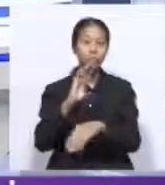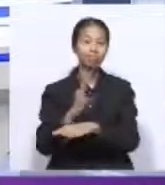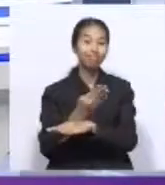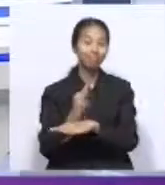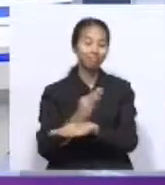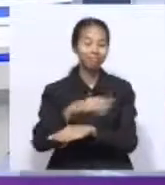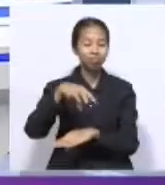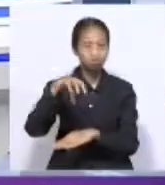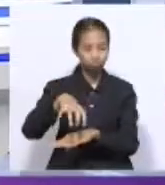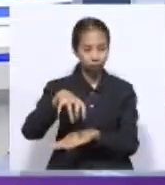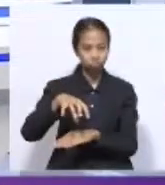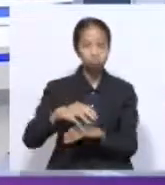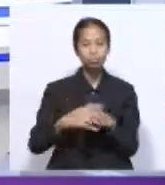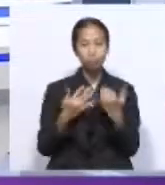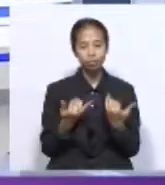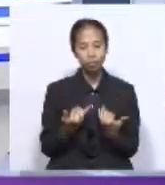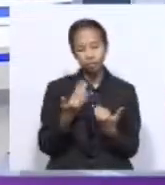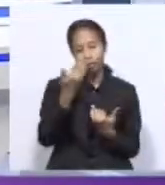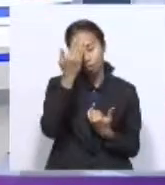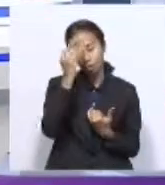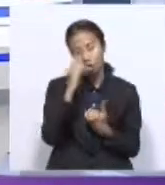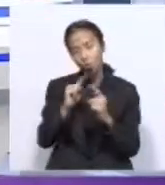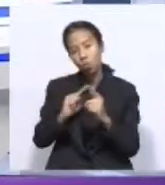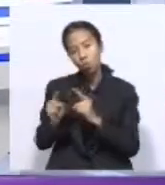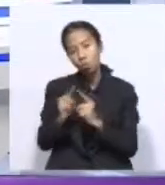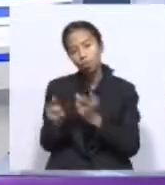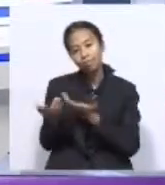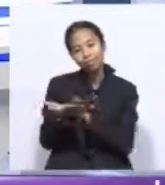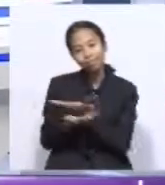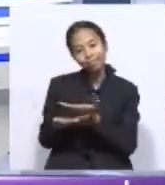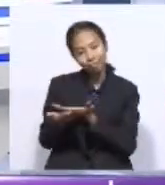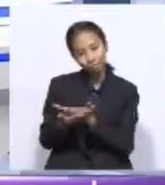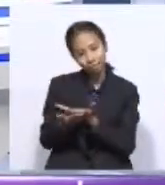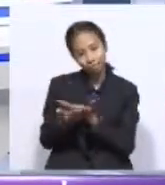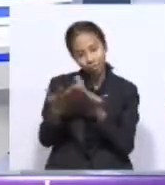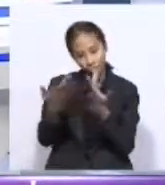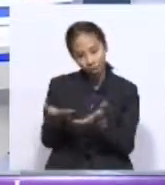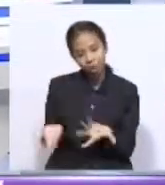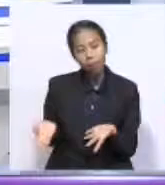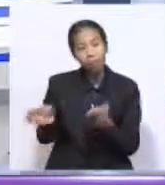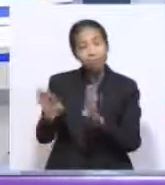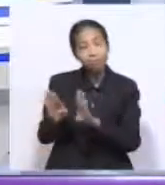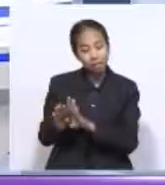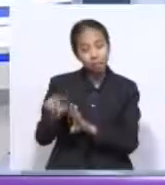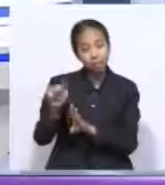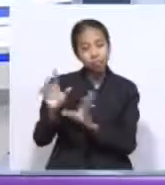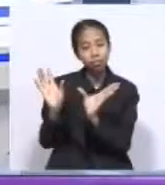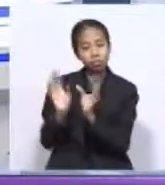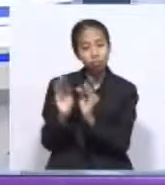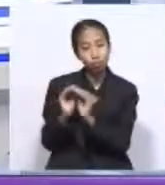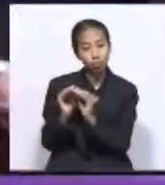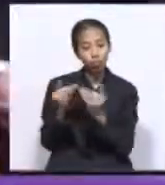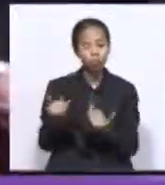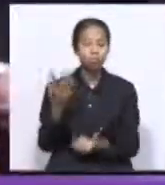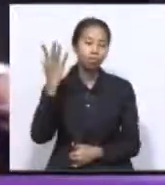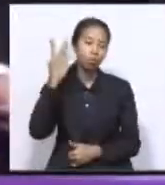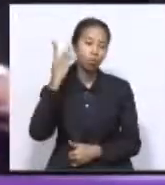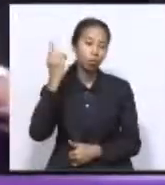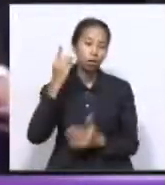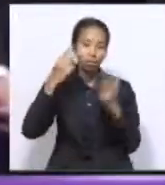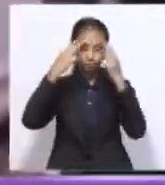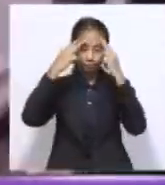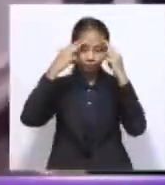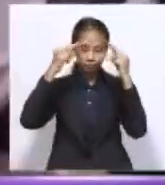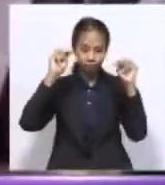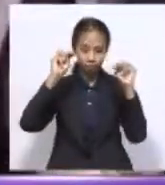จะร่วมกันหารือทวิภาคีกับนายกรัฐมนตรีออสเตรเลียก่อนเข้าร่วมพิธีปิดการประชุมค่ะเมื่อวานนี้นะคะพลเอกประยุทธ์จันทร์โอช